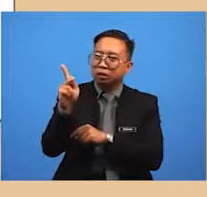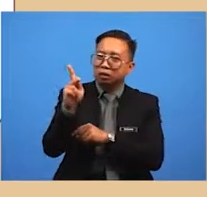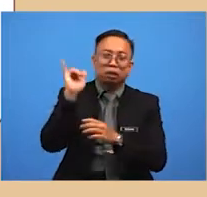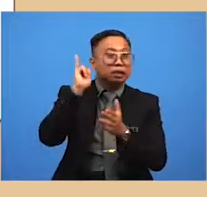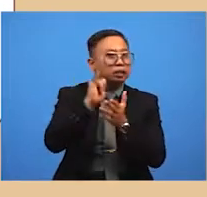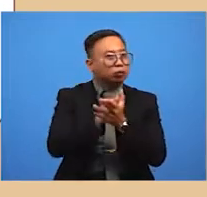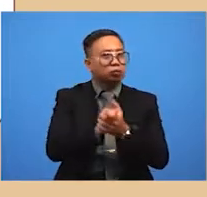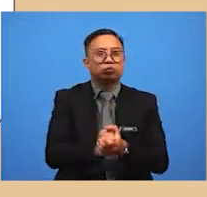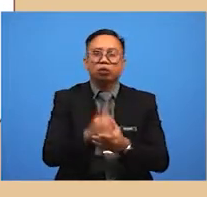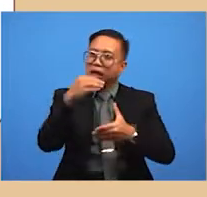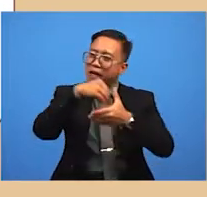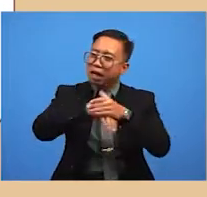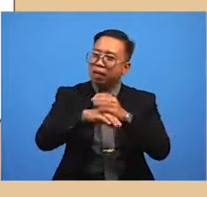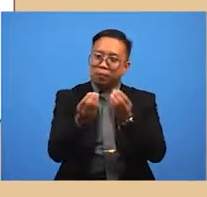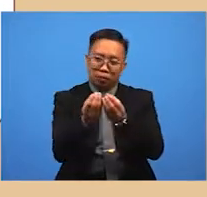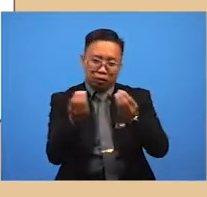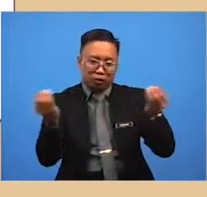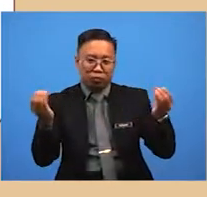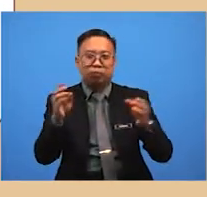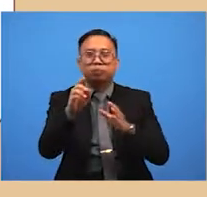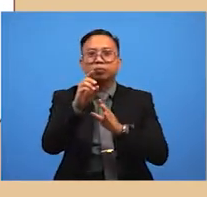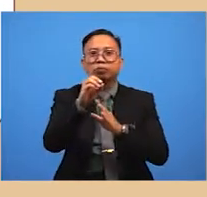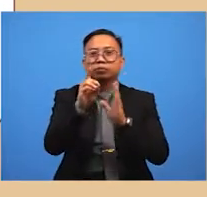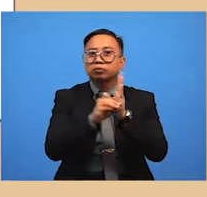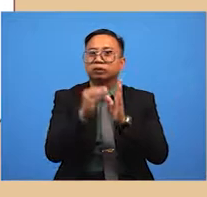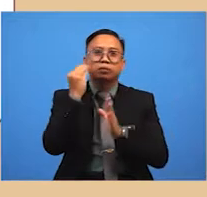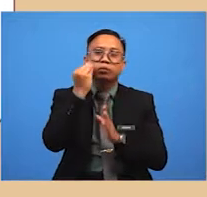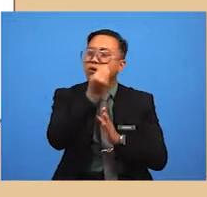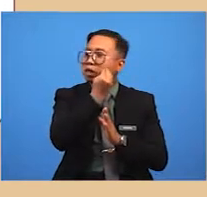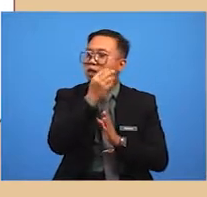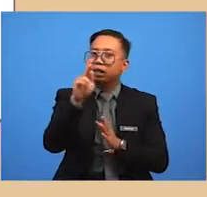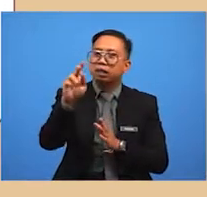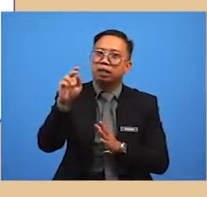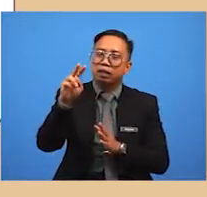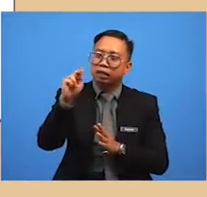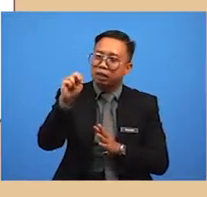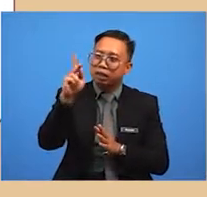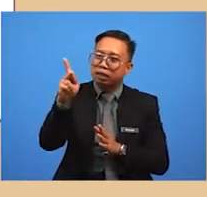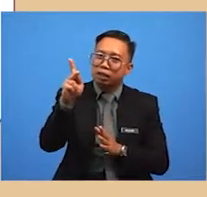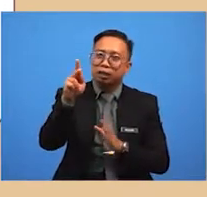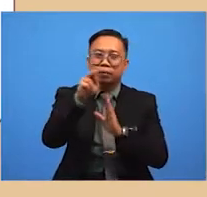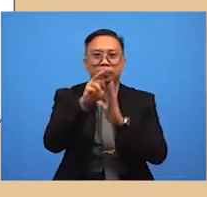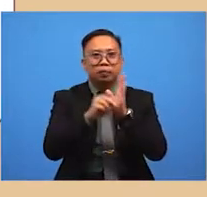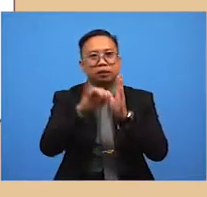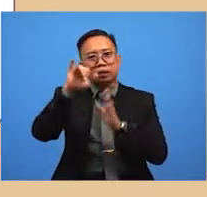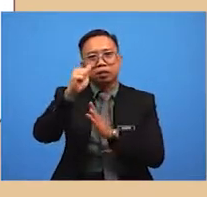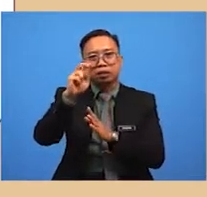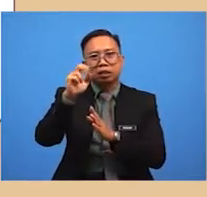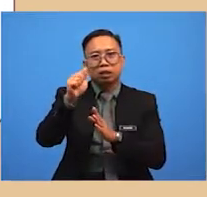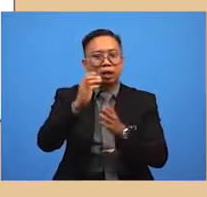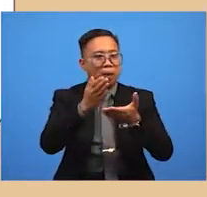itu dalam tiub debunga, nukleus penjana akan membahagi secara